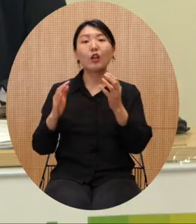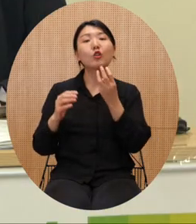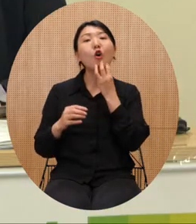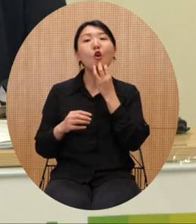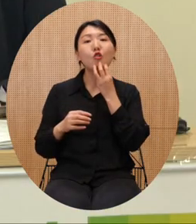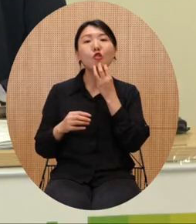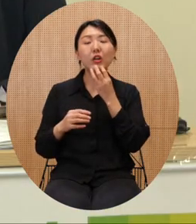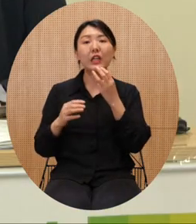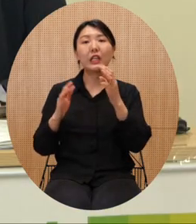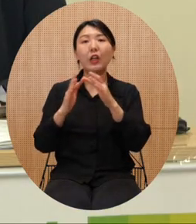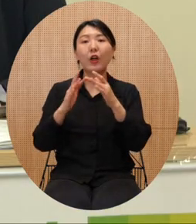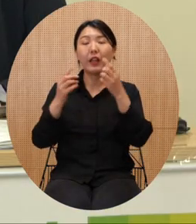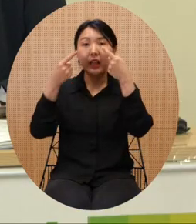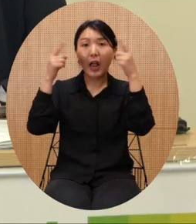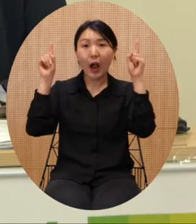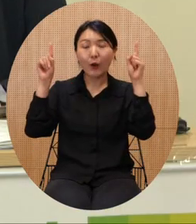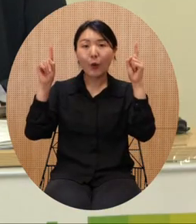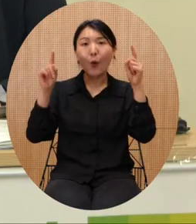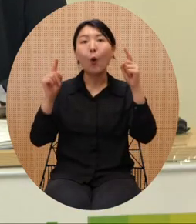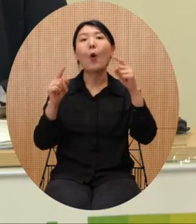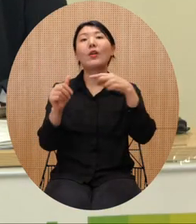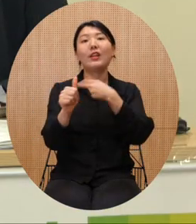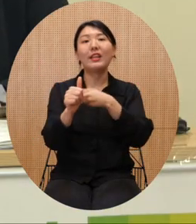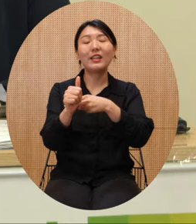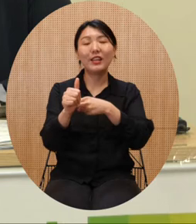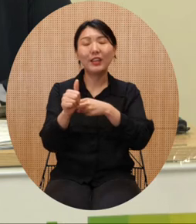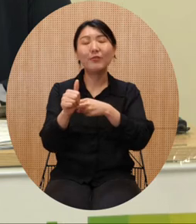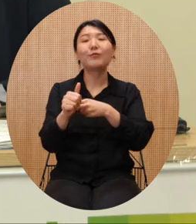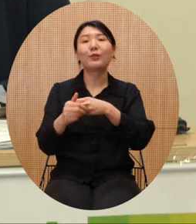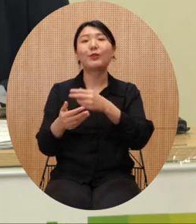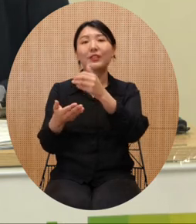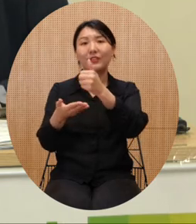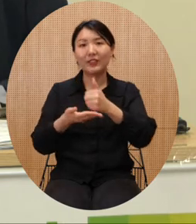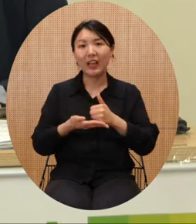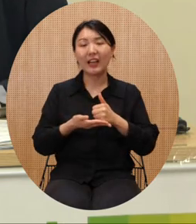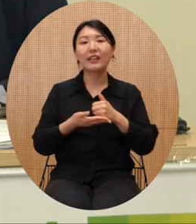사회복지학과 교수님이신 임세희 교수님 참석하셨습니다.